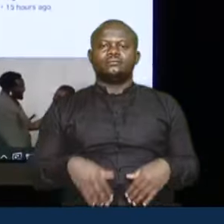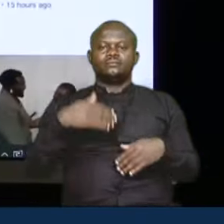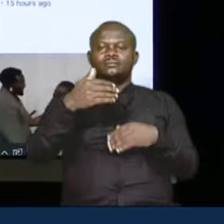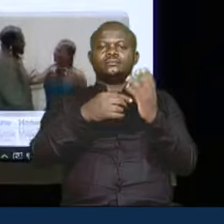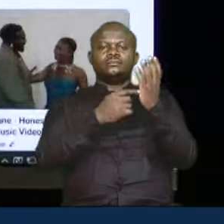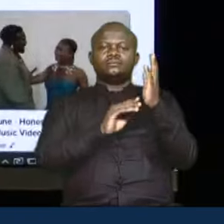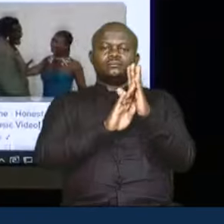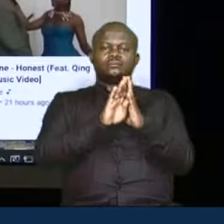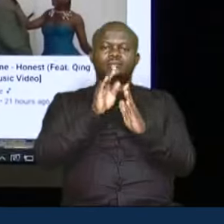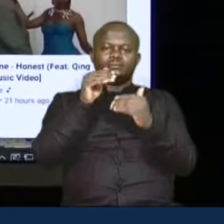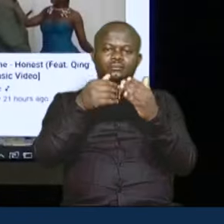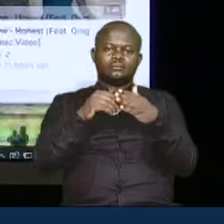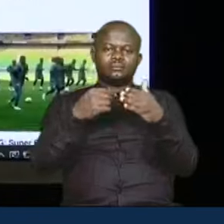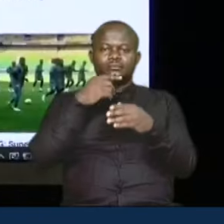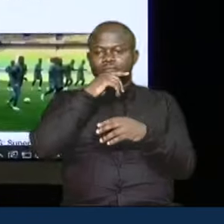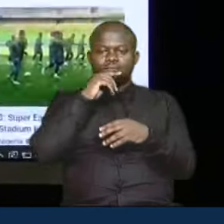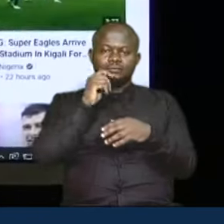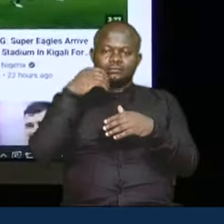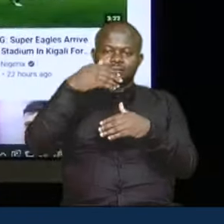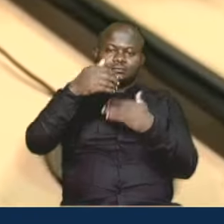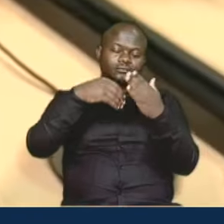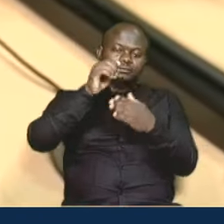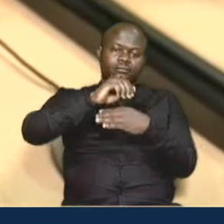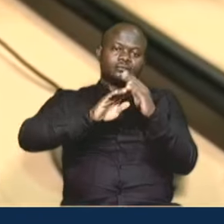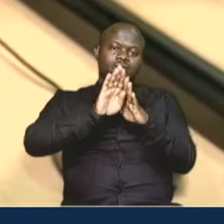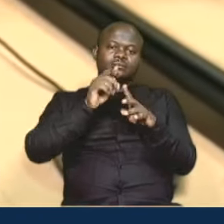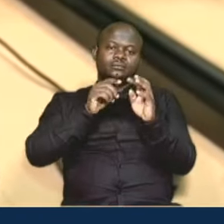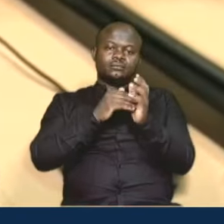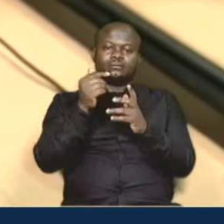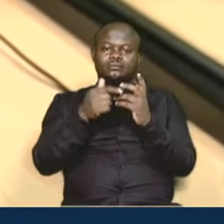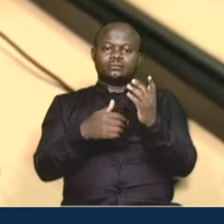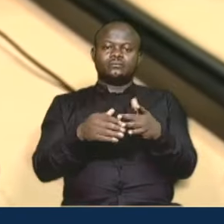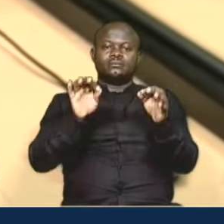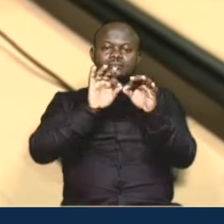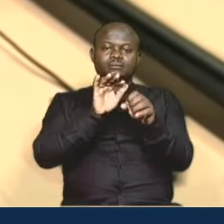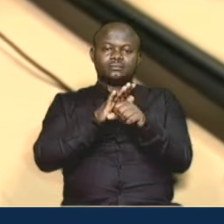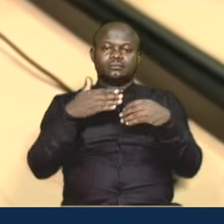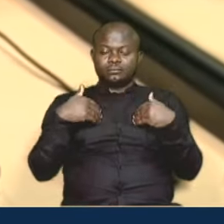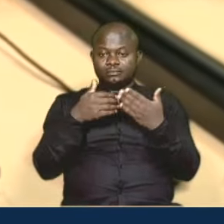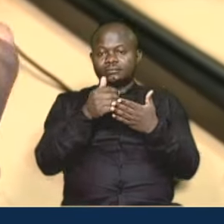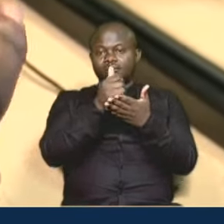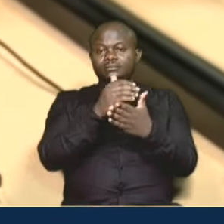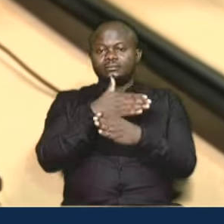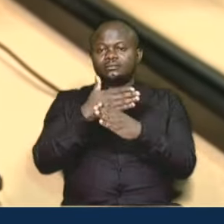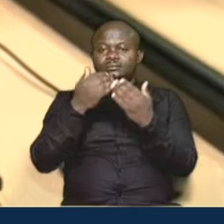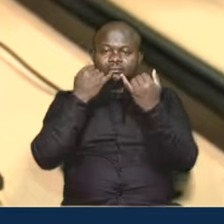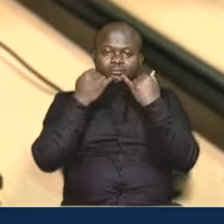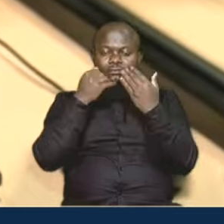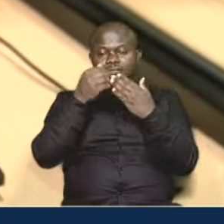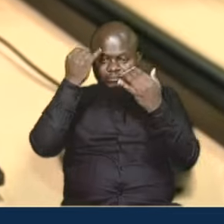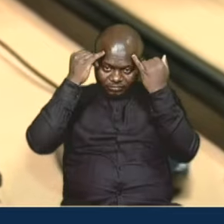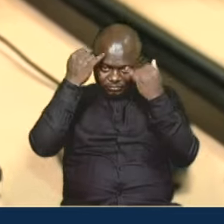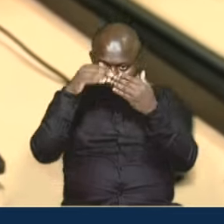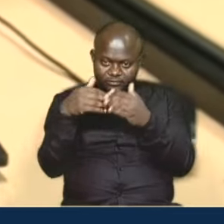ritera imbere niko n'imbuga nkoranyambaga zirushaho gutera imbere ndetse zabaye ikintu cy'ingenzi mu buzima bw'abantu aho zibafasha gusangira amakuru,